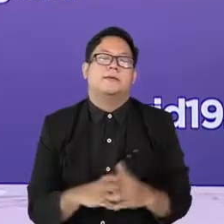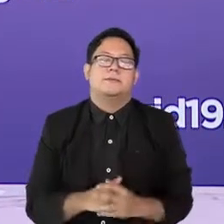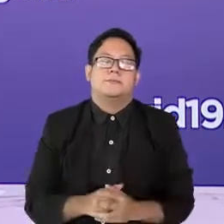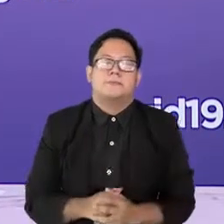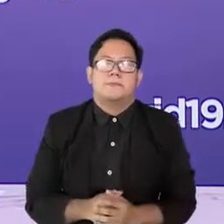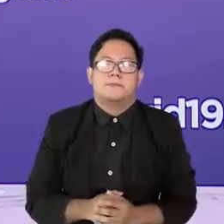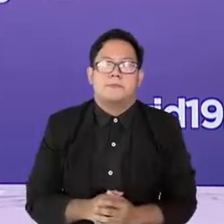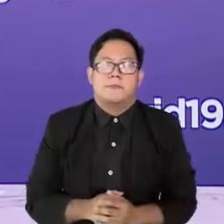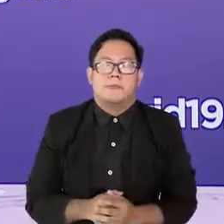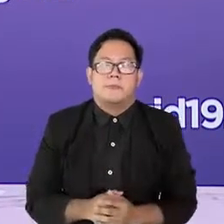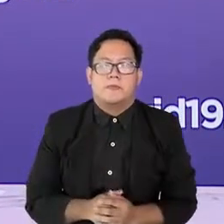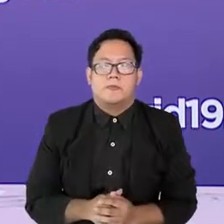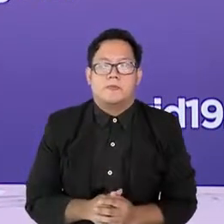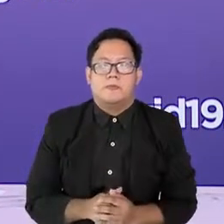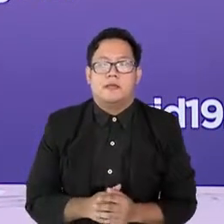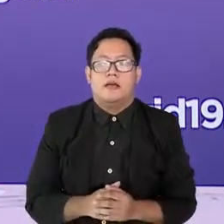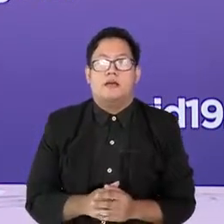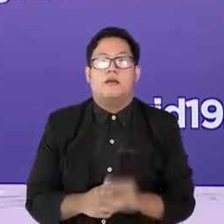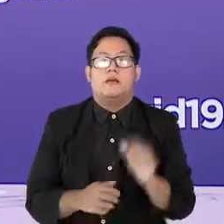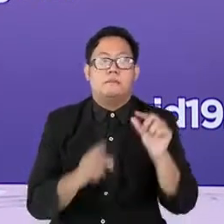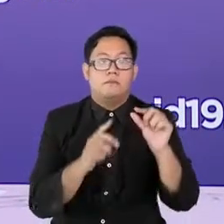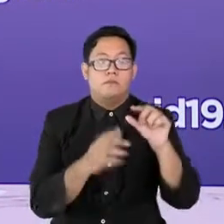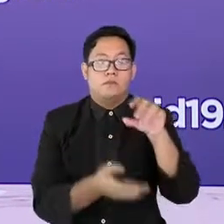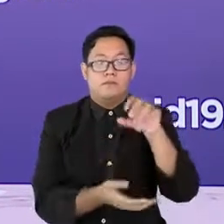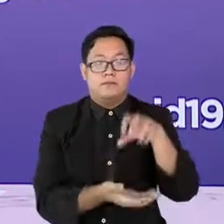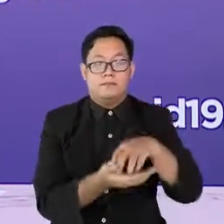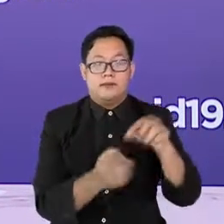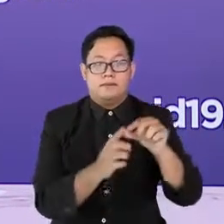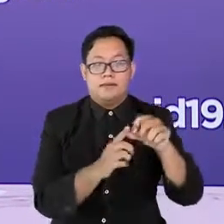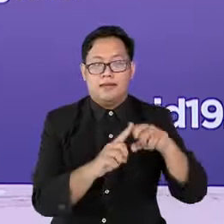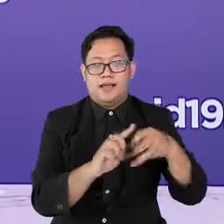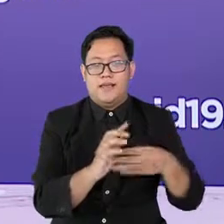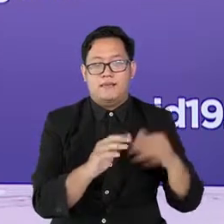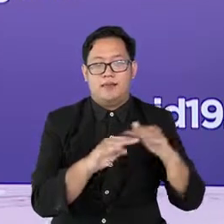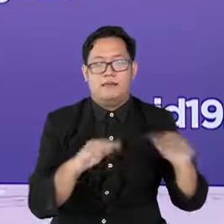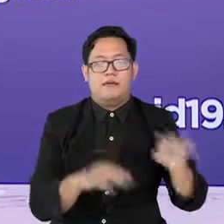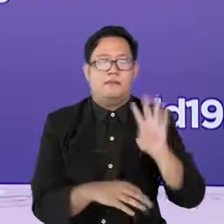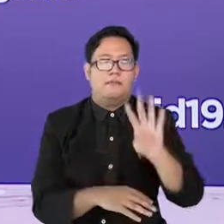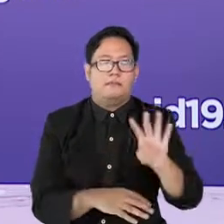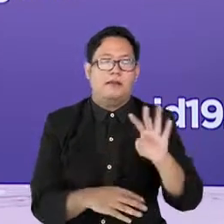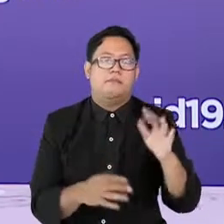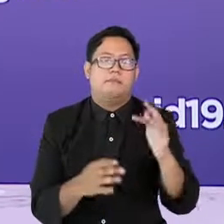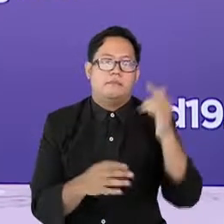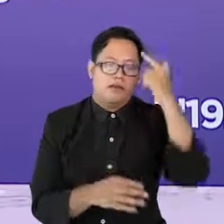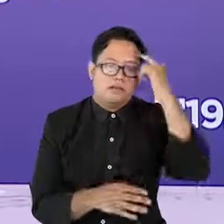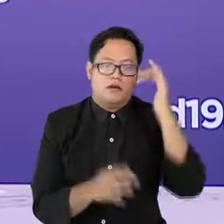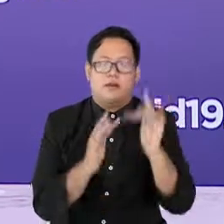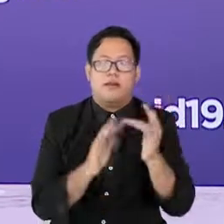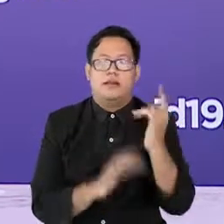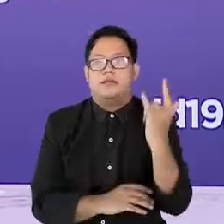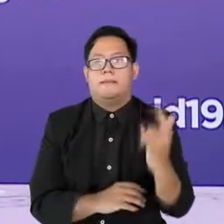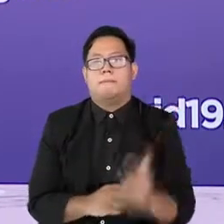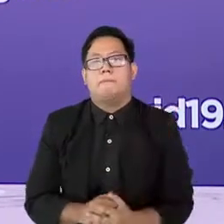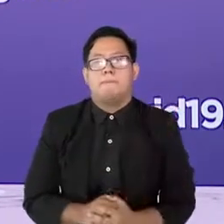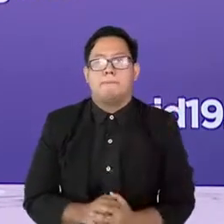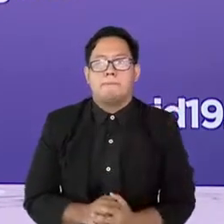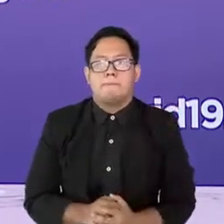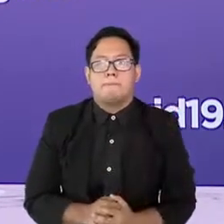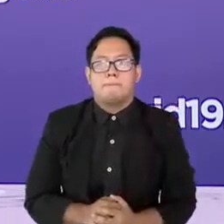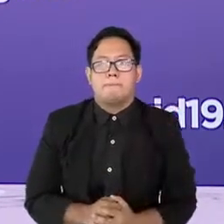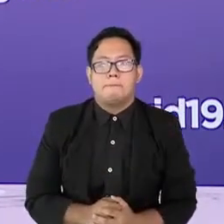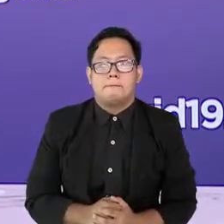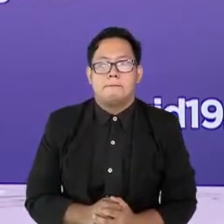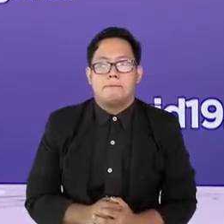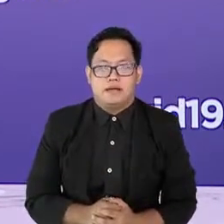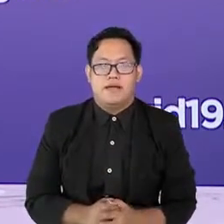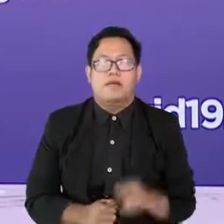itu untuk wilayah dengan PPKN level 4 tetap melaksanakan pembelajaran jarak jauh untuk itu mohon